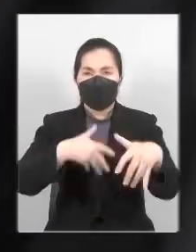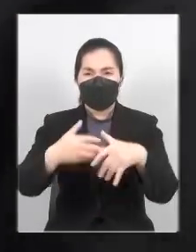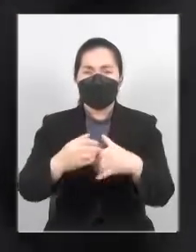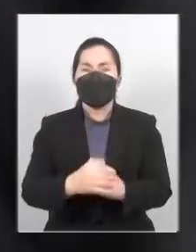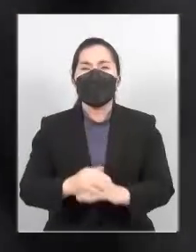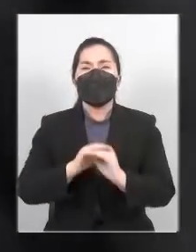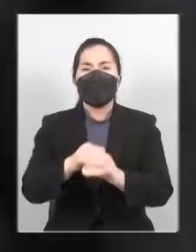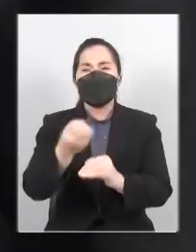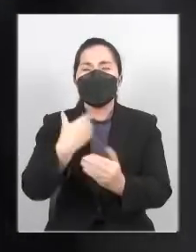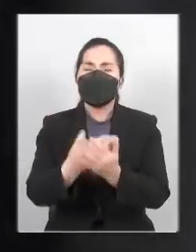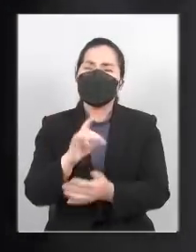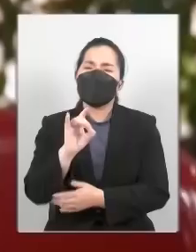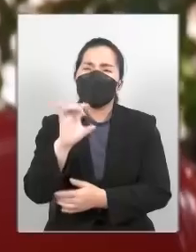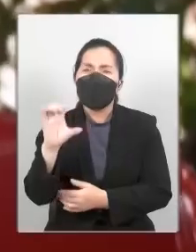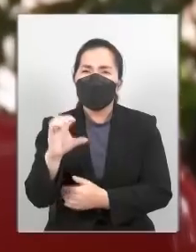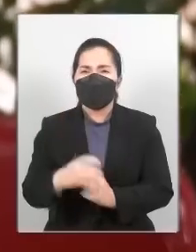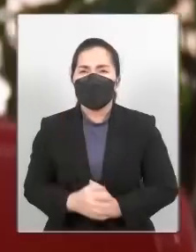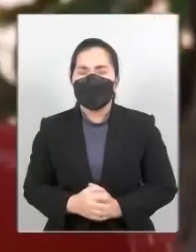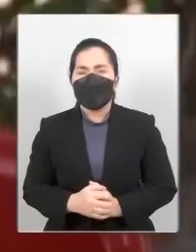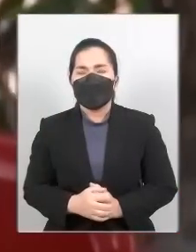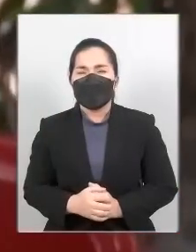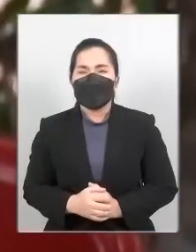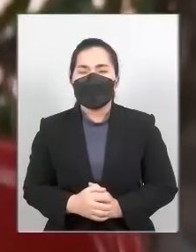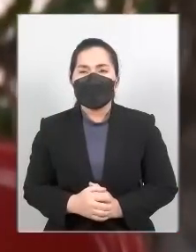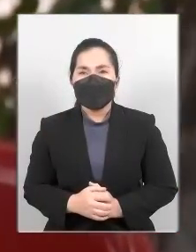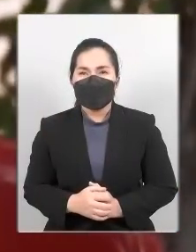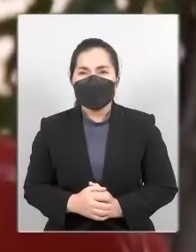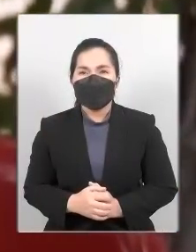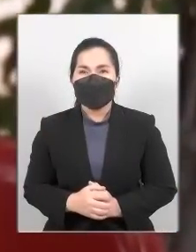ย800หู เยอะมาก